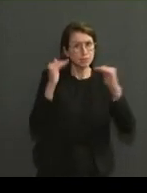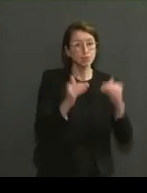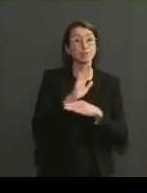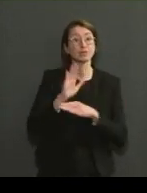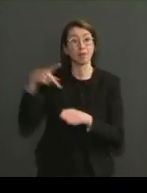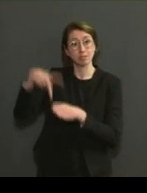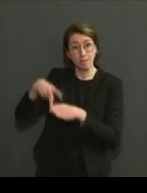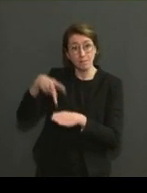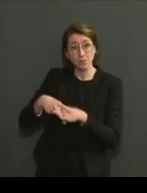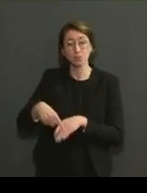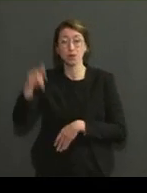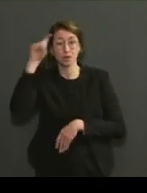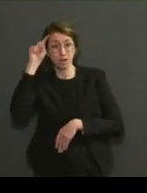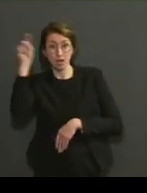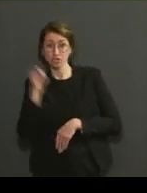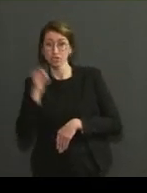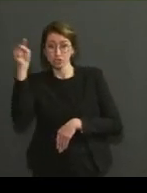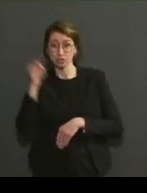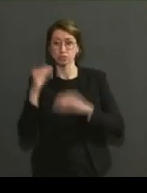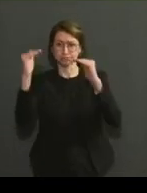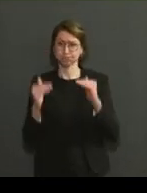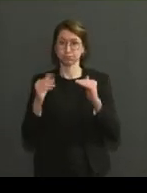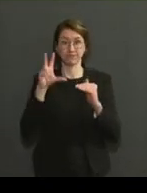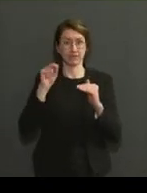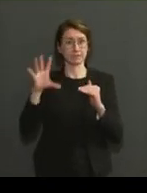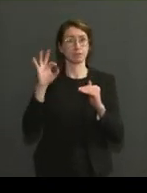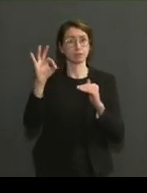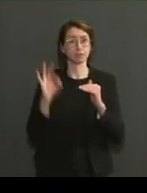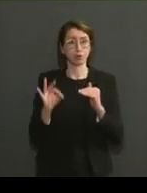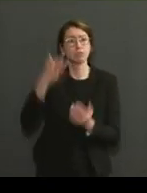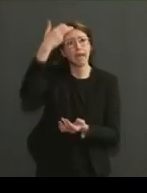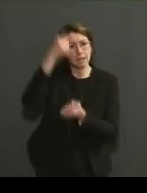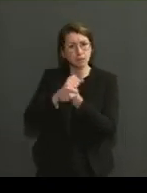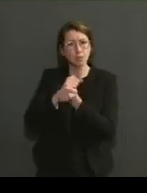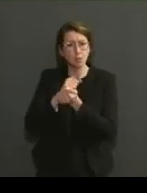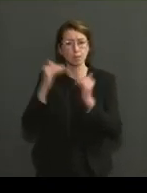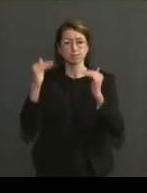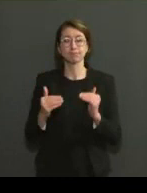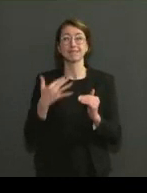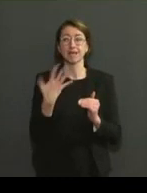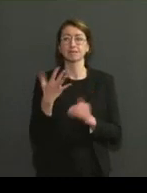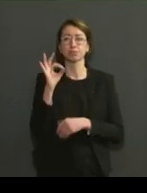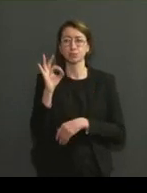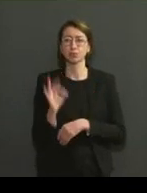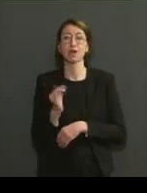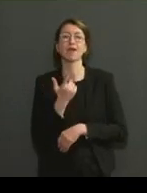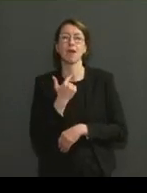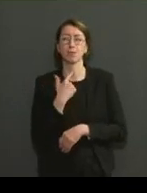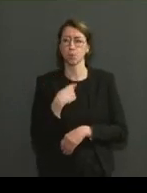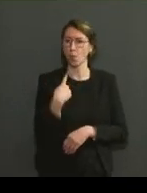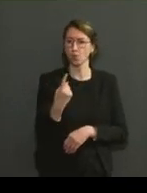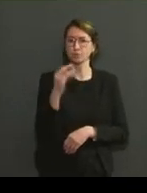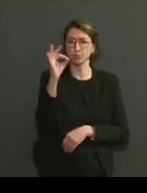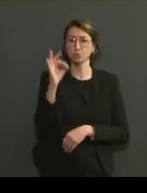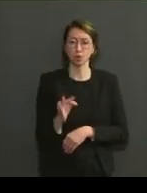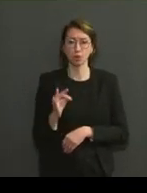avec moins 25%, moins 15% en Hainaut et moins 11% au Limbourg.